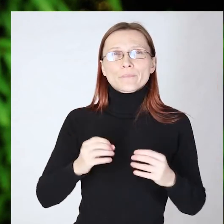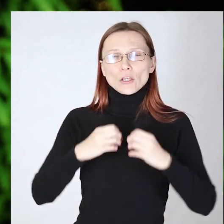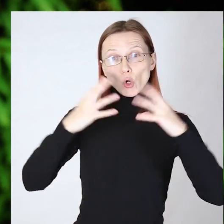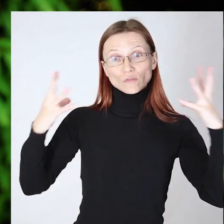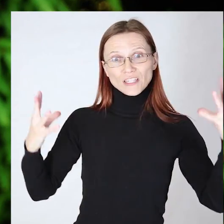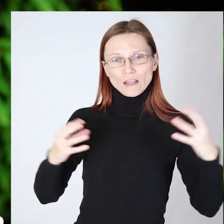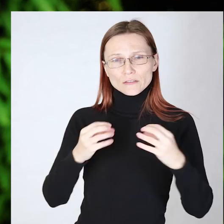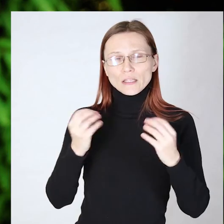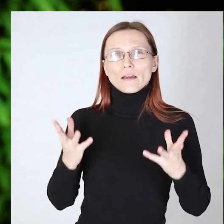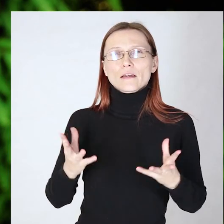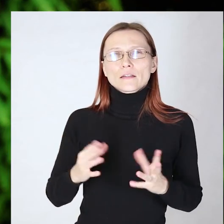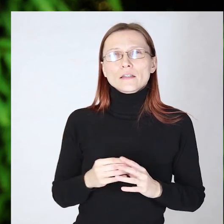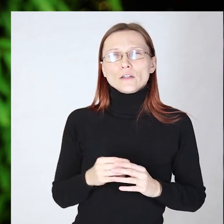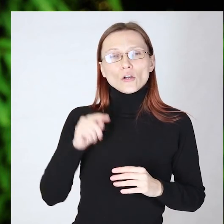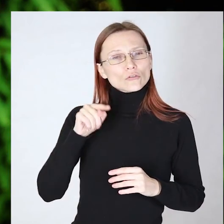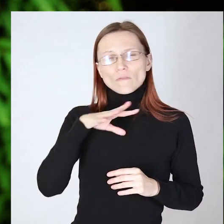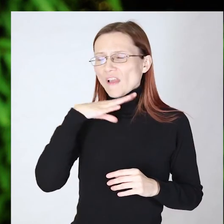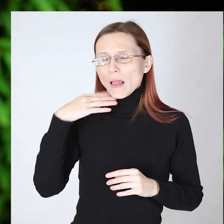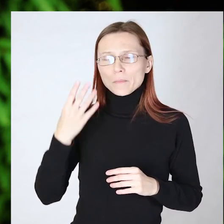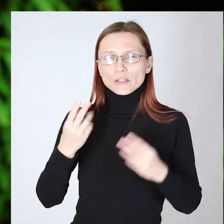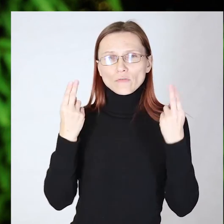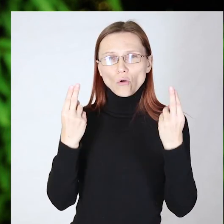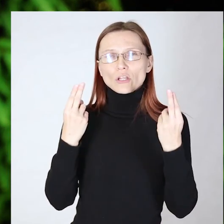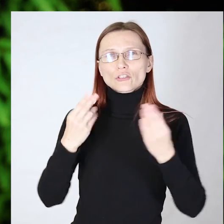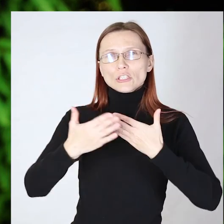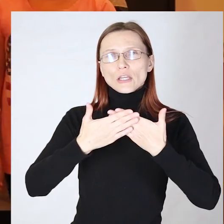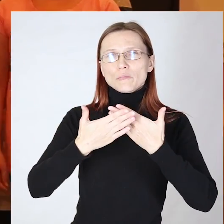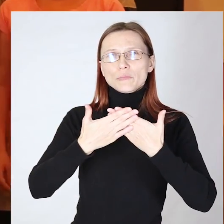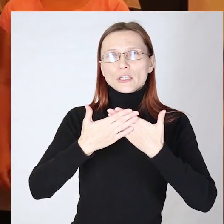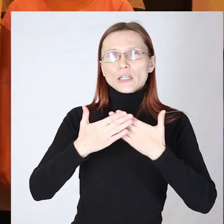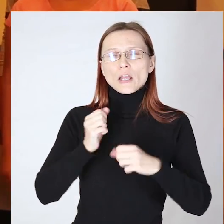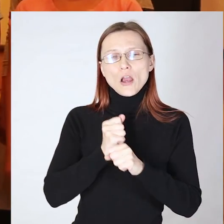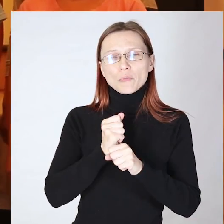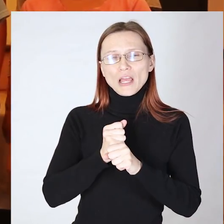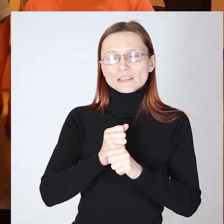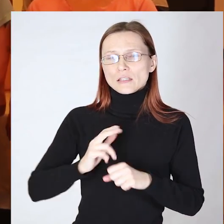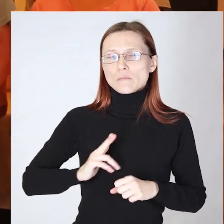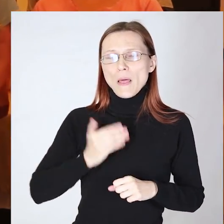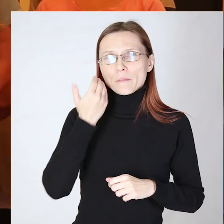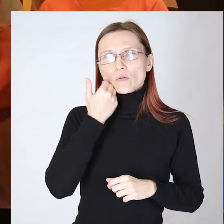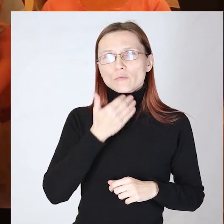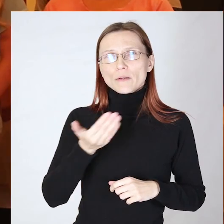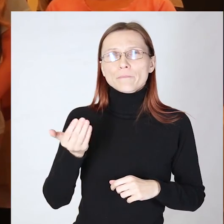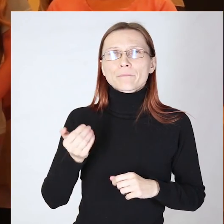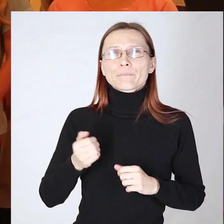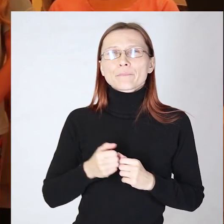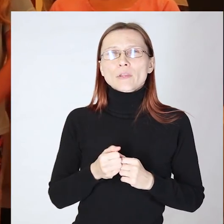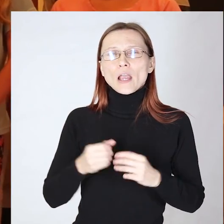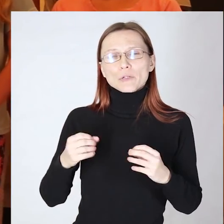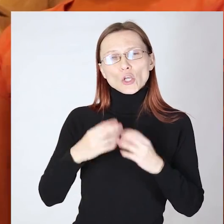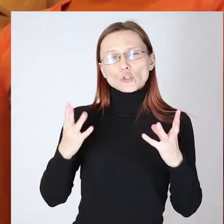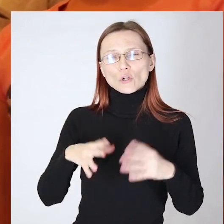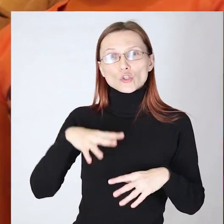sa. Toto je veľmi dôležité pri práci s mladými ľuďmi a pri rozvoji ich